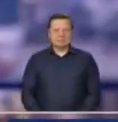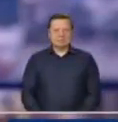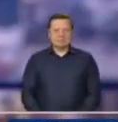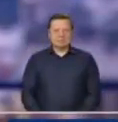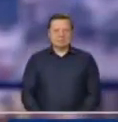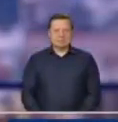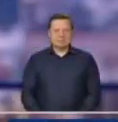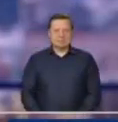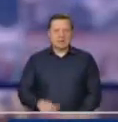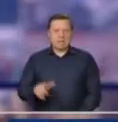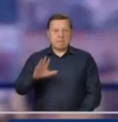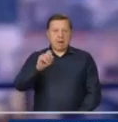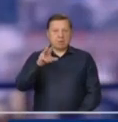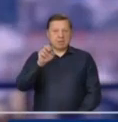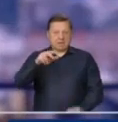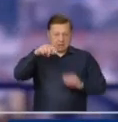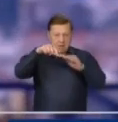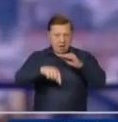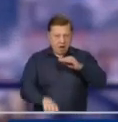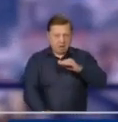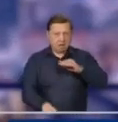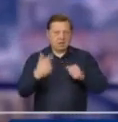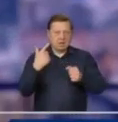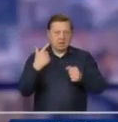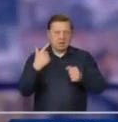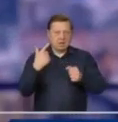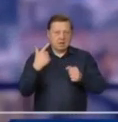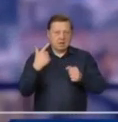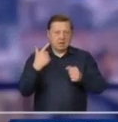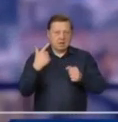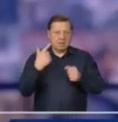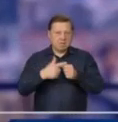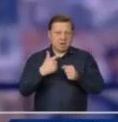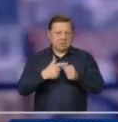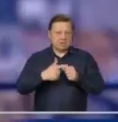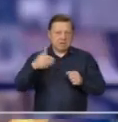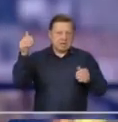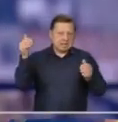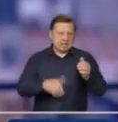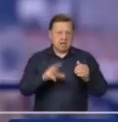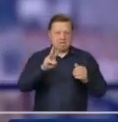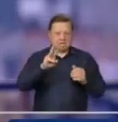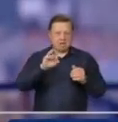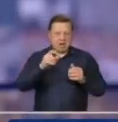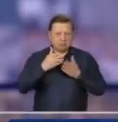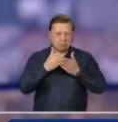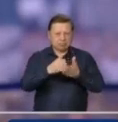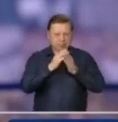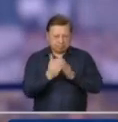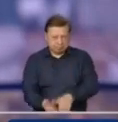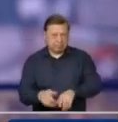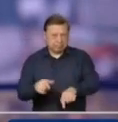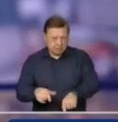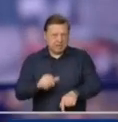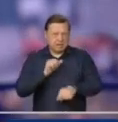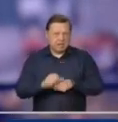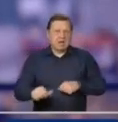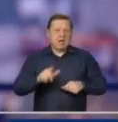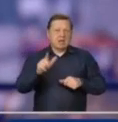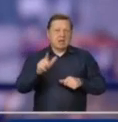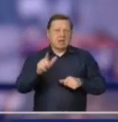Na dnie Bałtyku zlokalizowano do tej pory około 20 tysięcy wraków statków i łodzi. Niestety niektóre z nich są